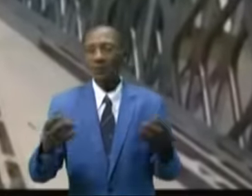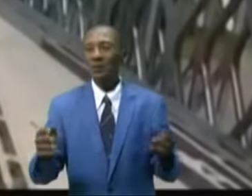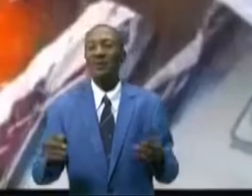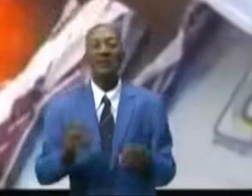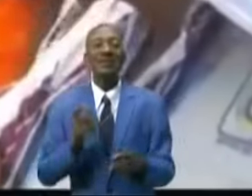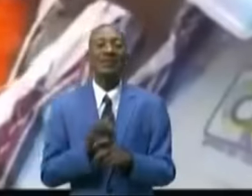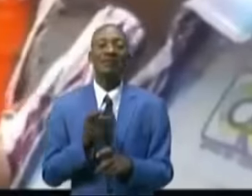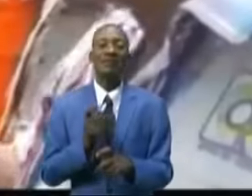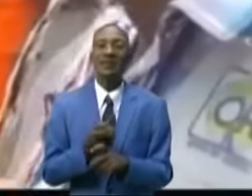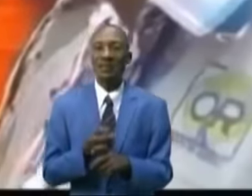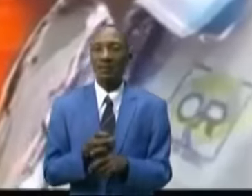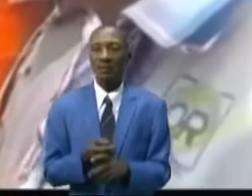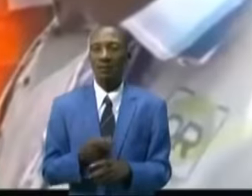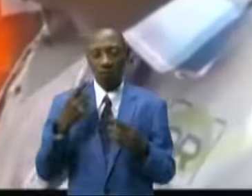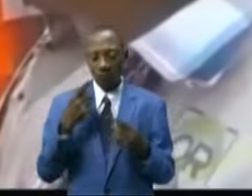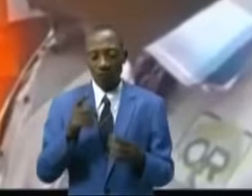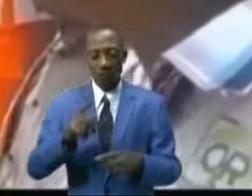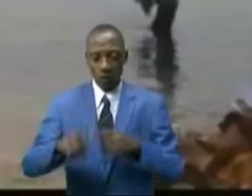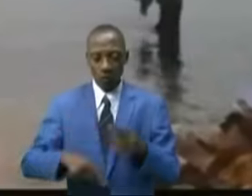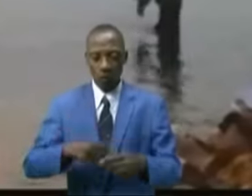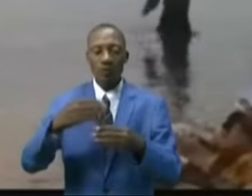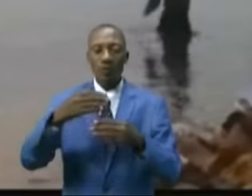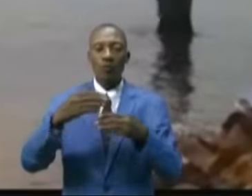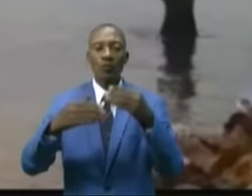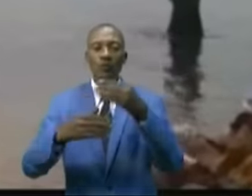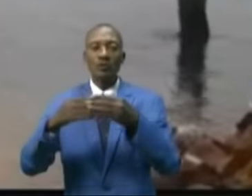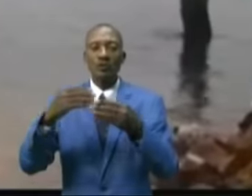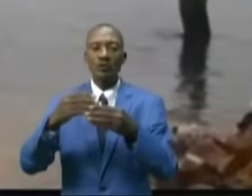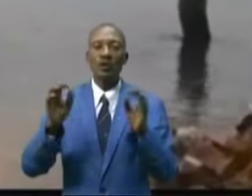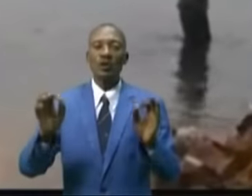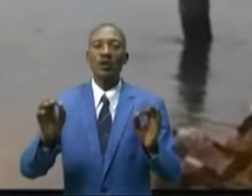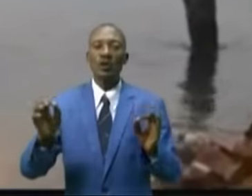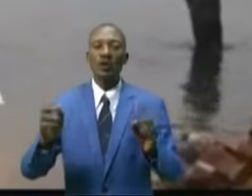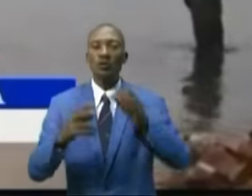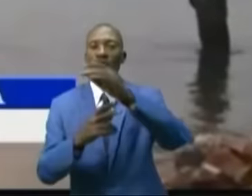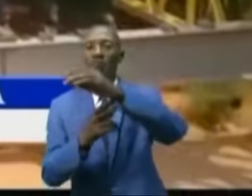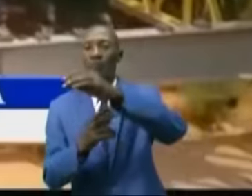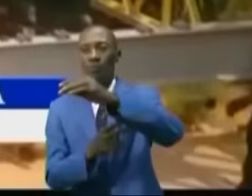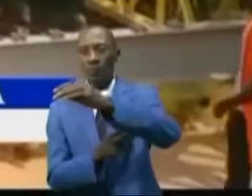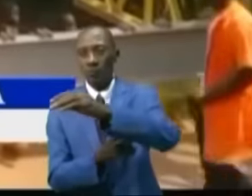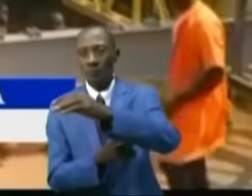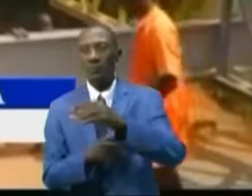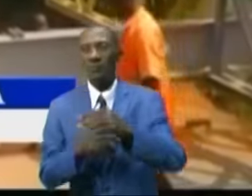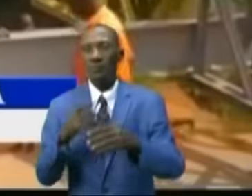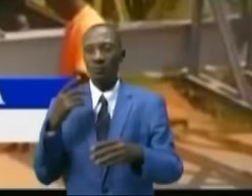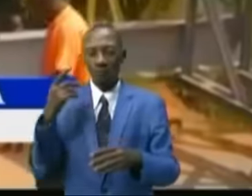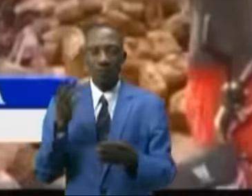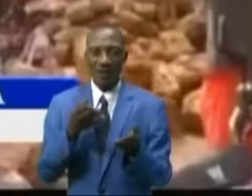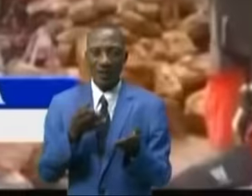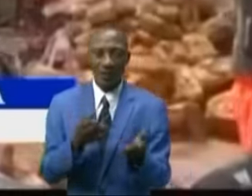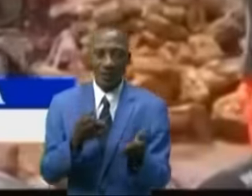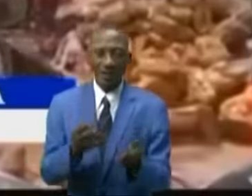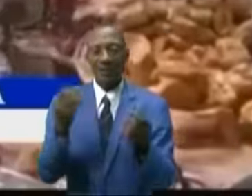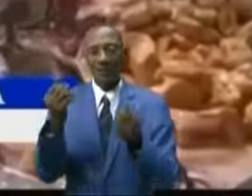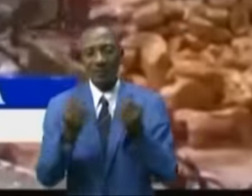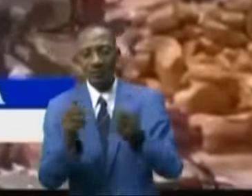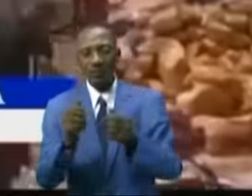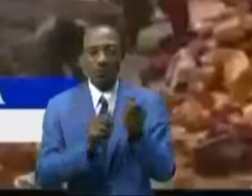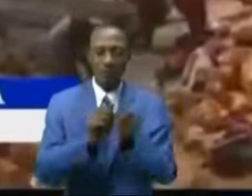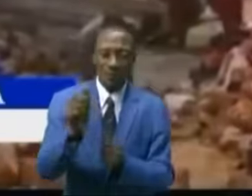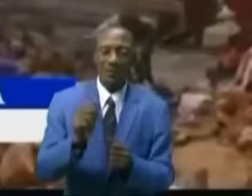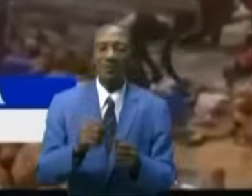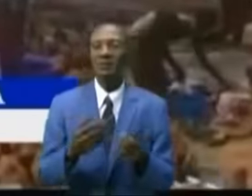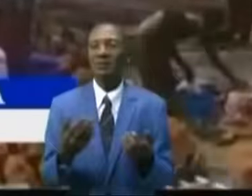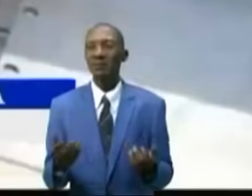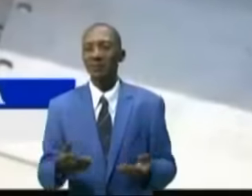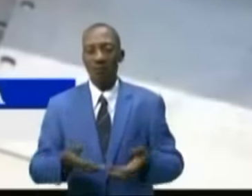va assurer non seulement les trafics, mais aussi la traversée des élèves pour le lieu des études. Avec une capacité de 45